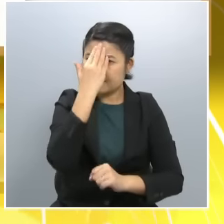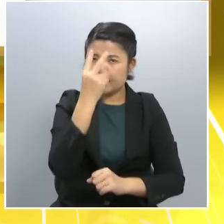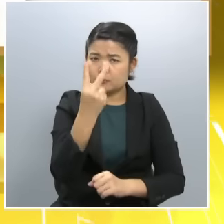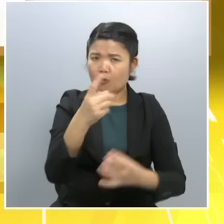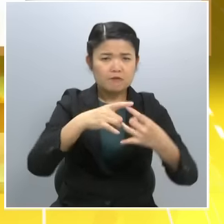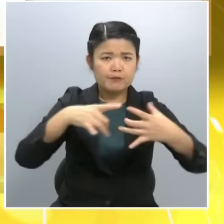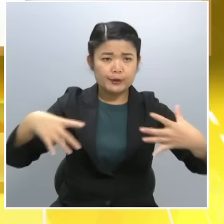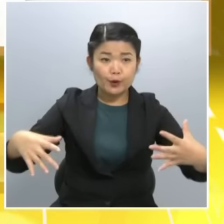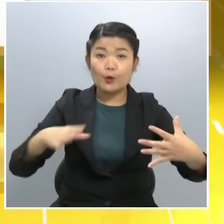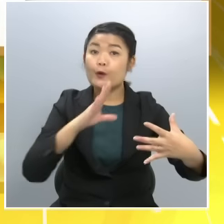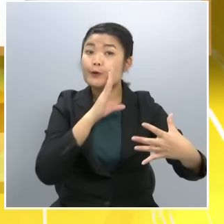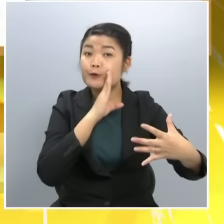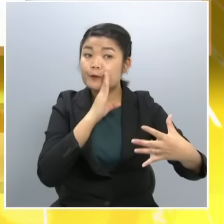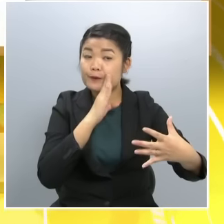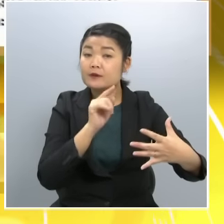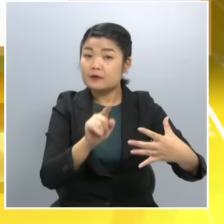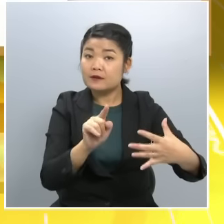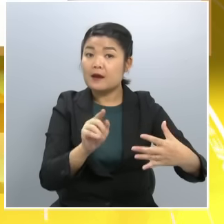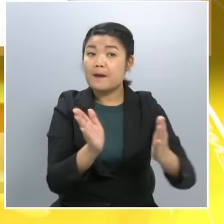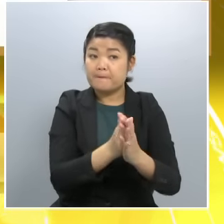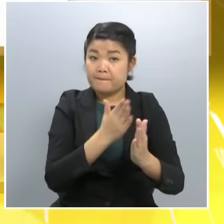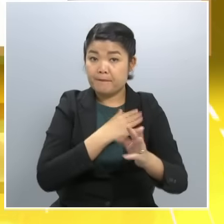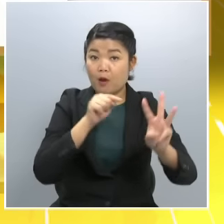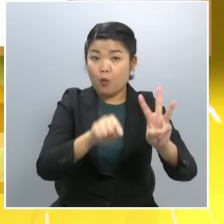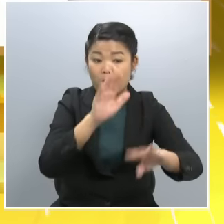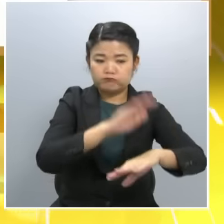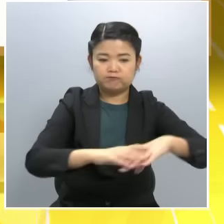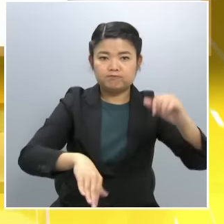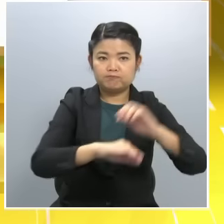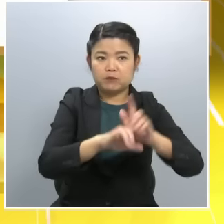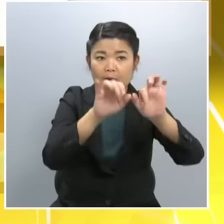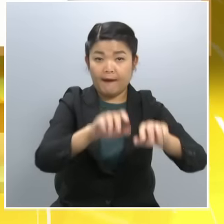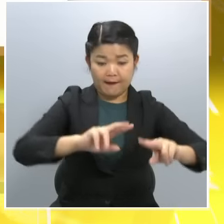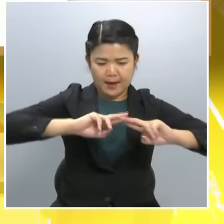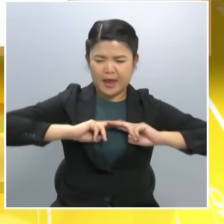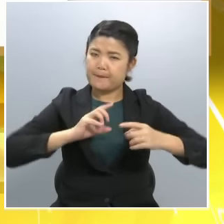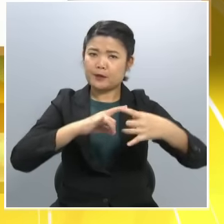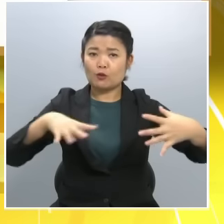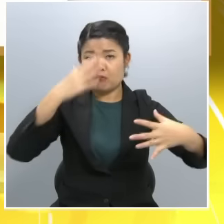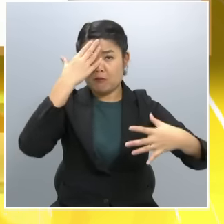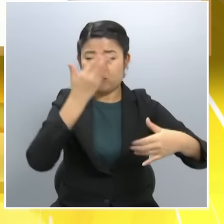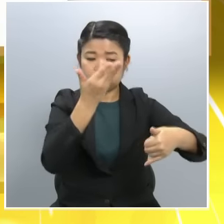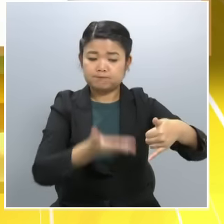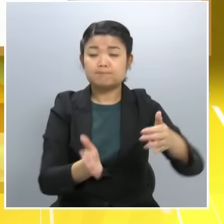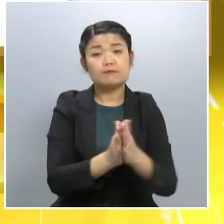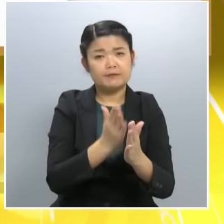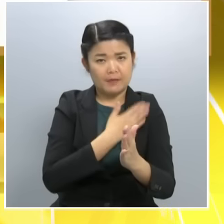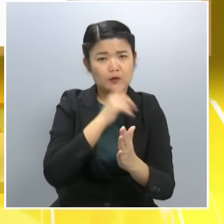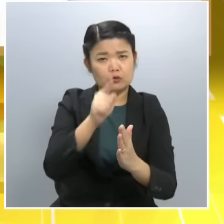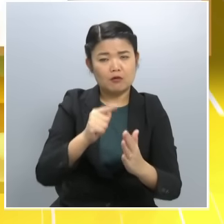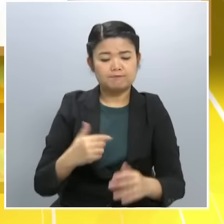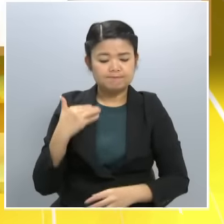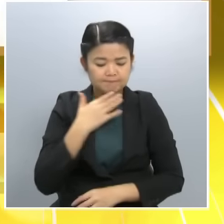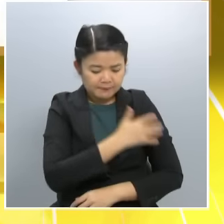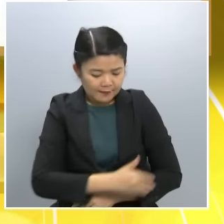เหมาะถ้าหากว่าเป็นท่านอาจารย์วอเป็นผู้เขียนเองเนื่องจากอาจารย์ก็เป็นสมณะควรมีความสงบกายสงบ